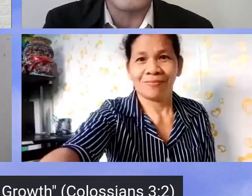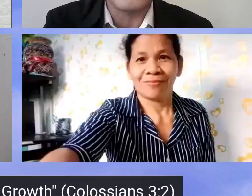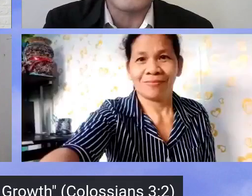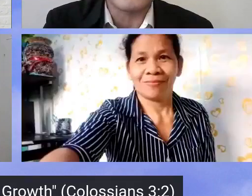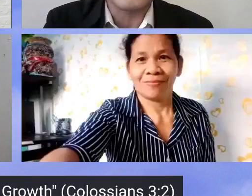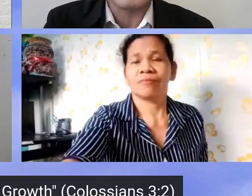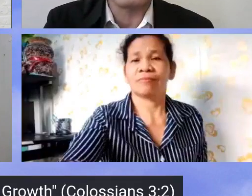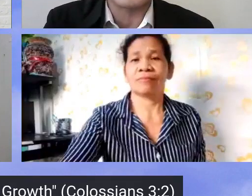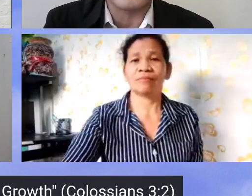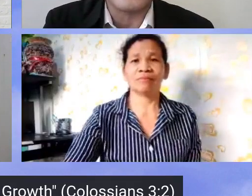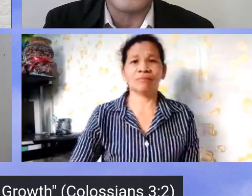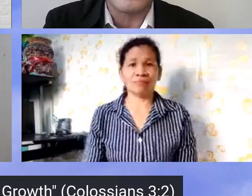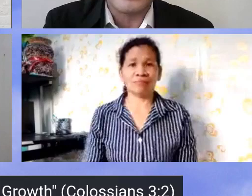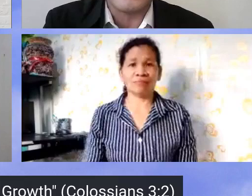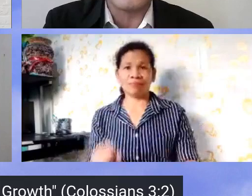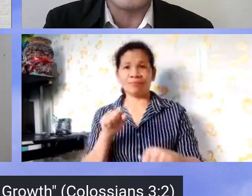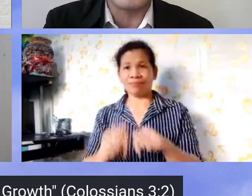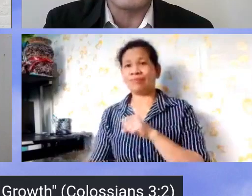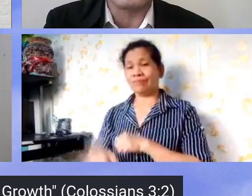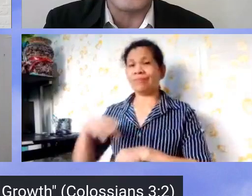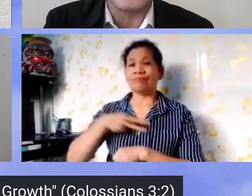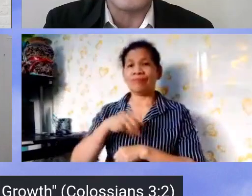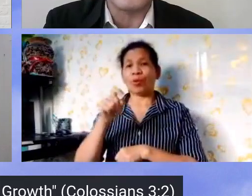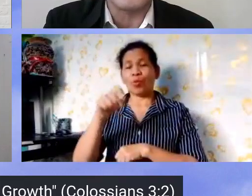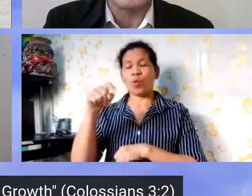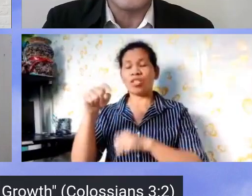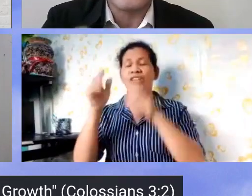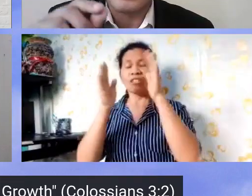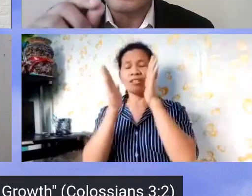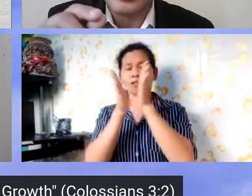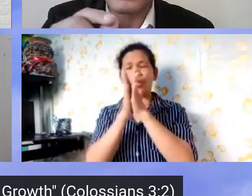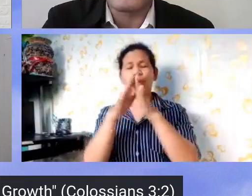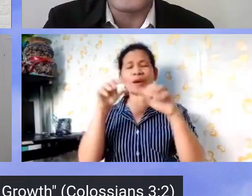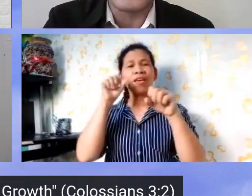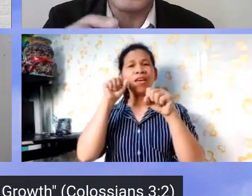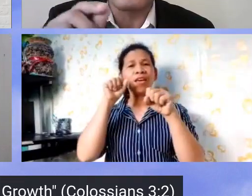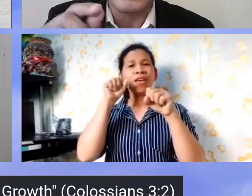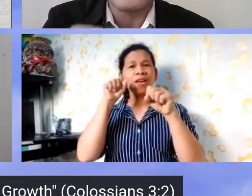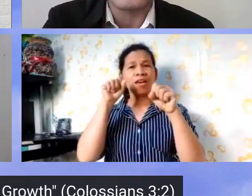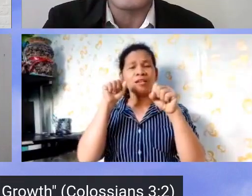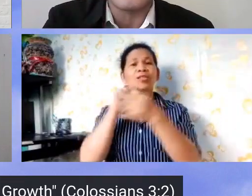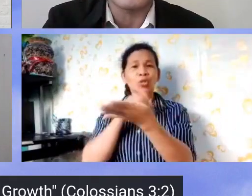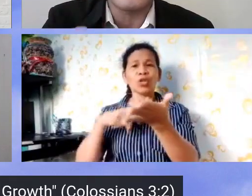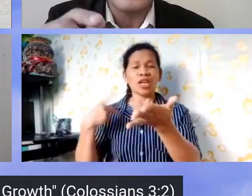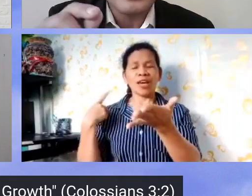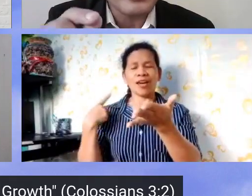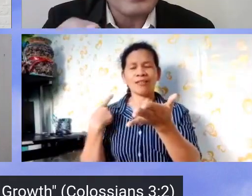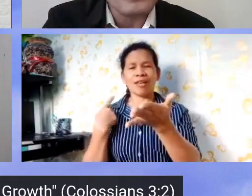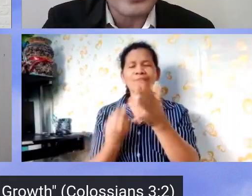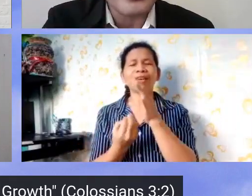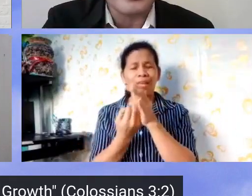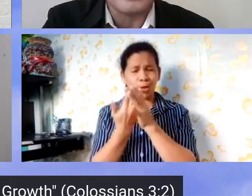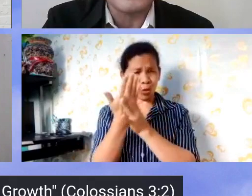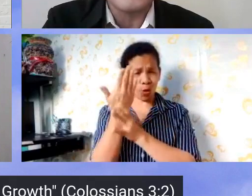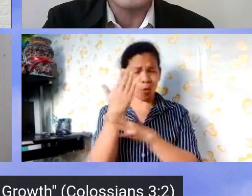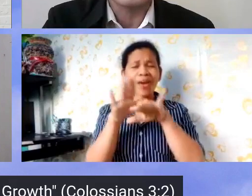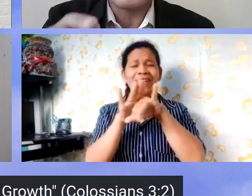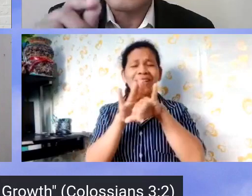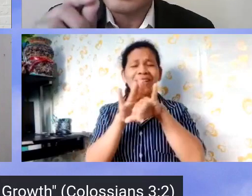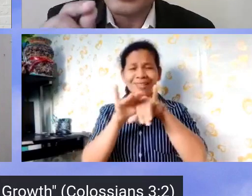na magiging matatag ang iyong paglago at kasama po ng Bible study, ng